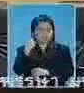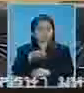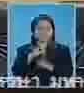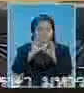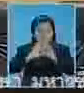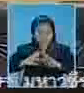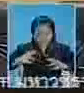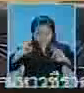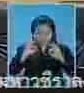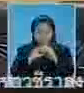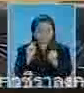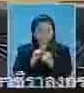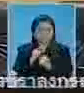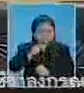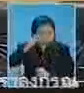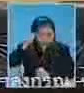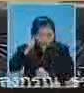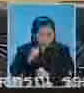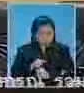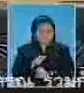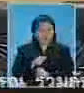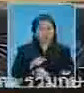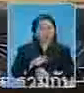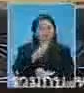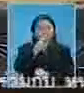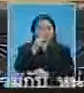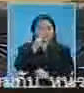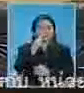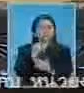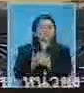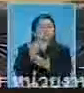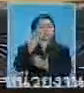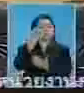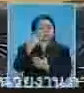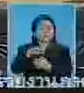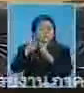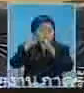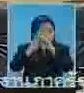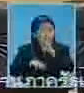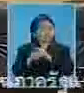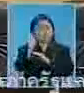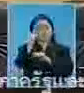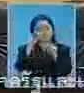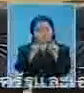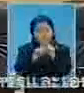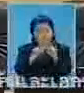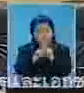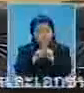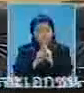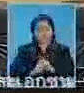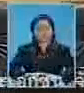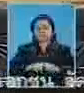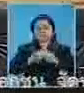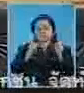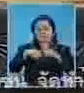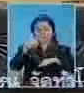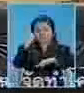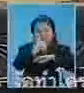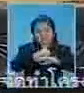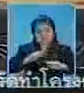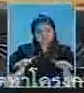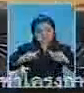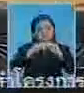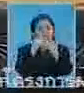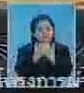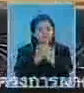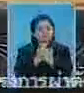ำเป็นภาษีสรรพสามิตขึ้นแล้วก็ลงได้แต่ในแง่ของรัฐมนตรีว่าการกระทรวงการคลังผ